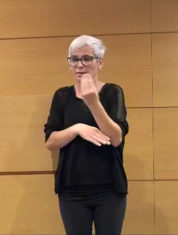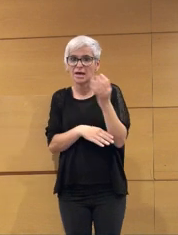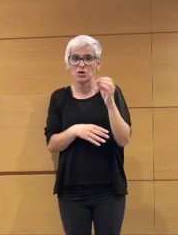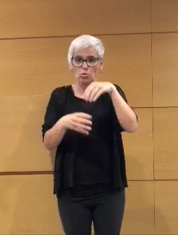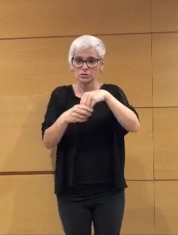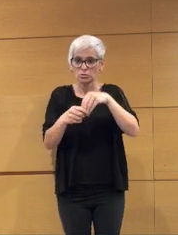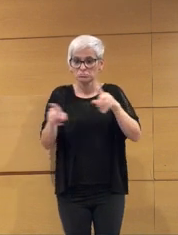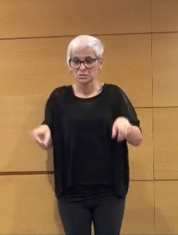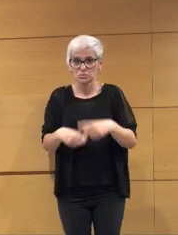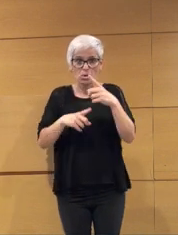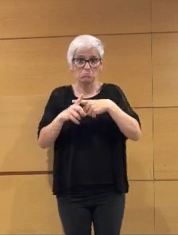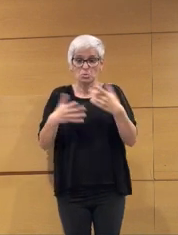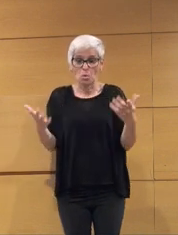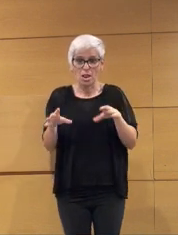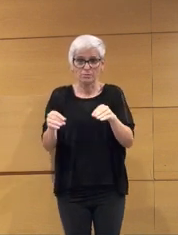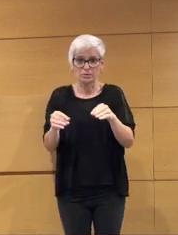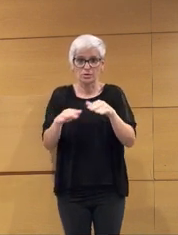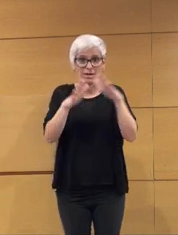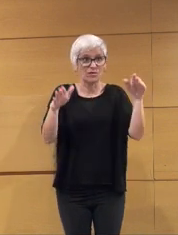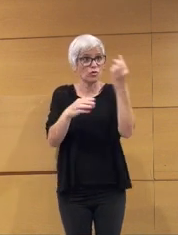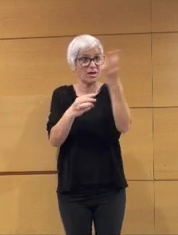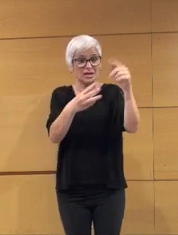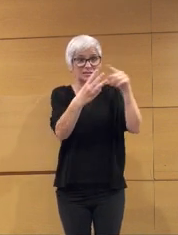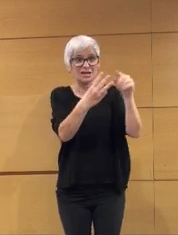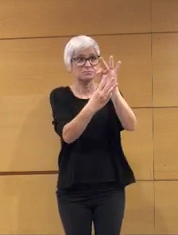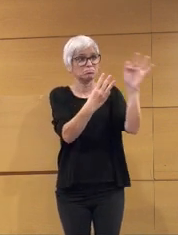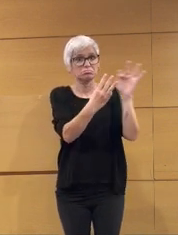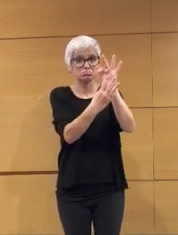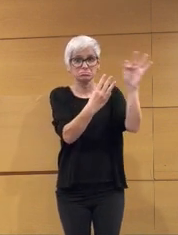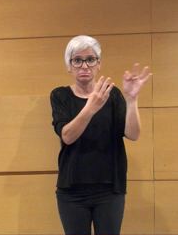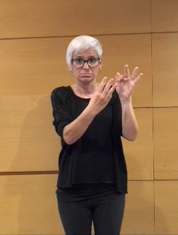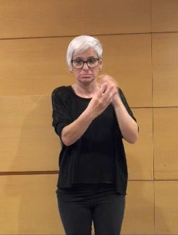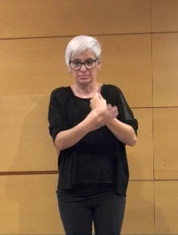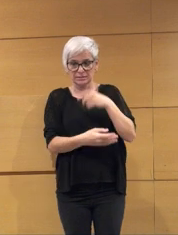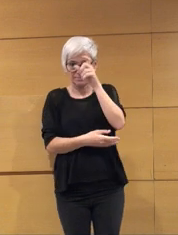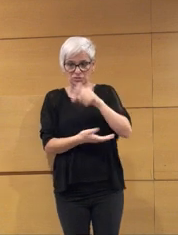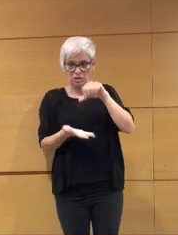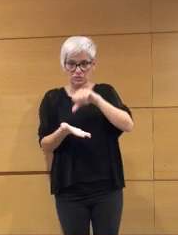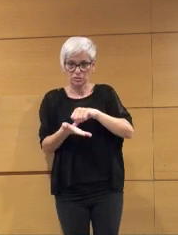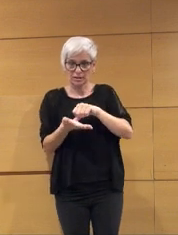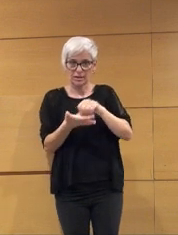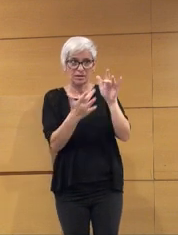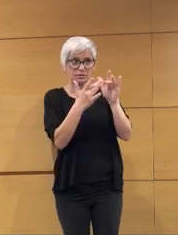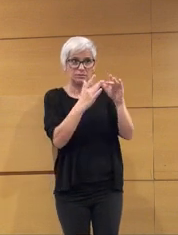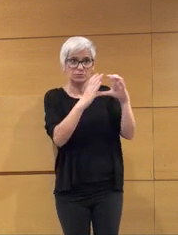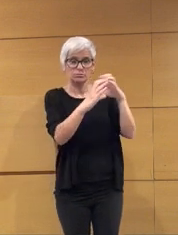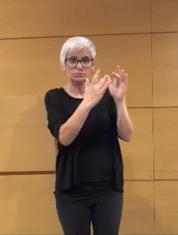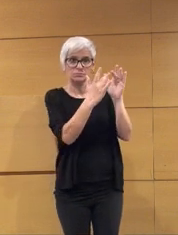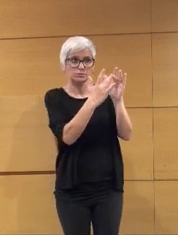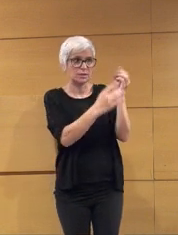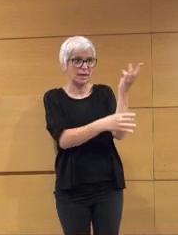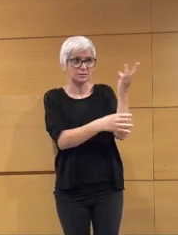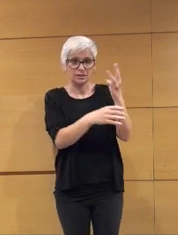contingut, d'una plataforma a l'altra, que el ciutadà o ciutadana sigui capaç de comunicar-se entre